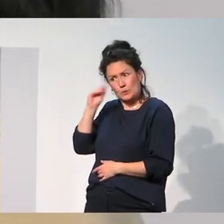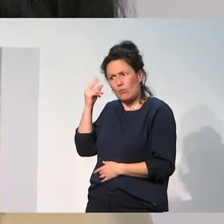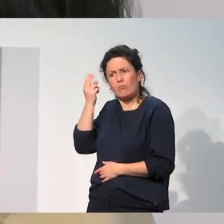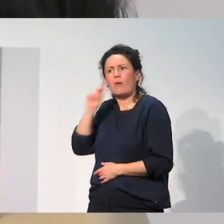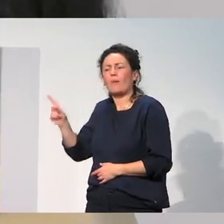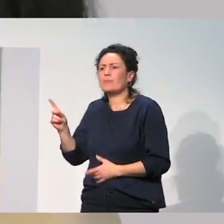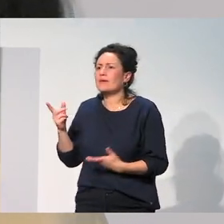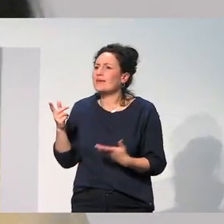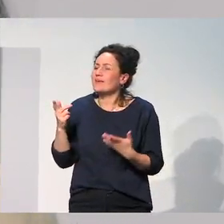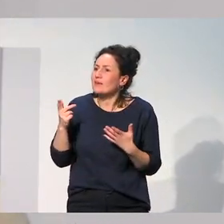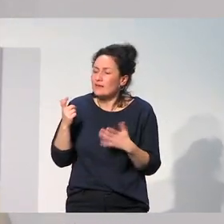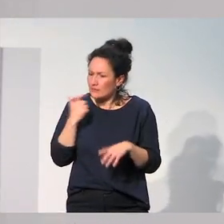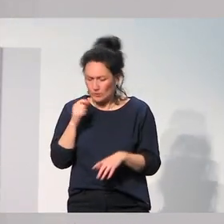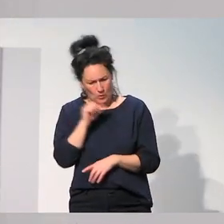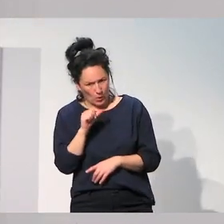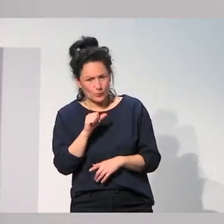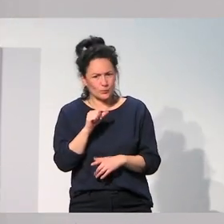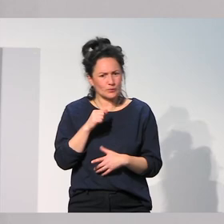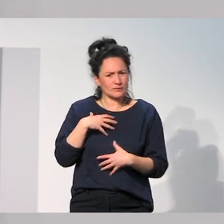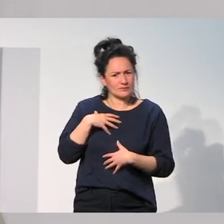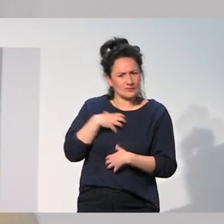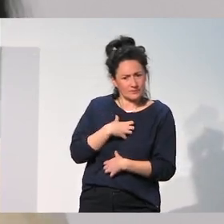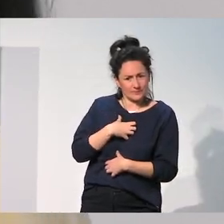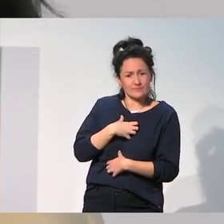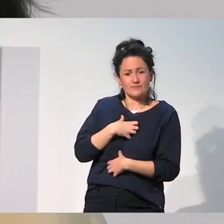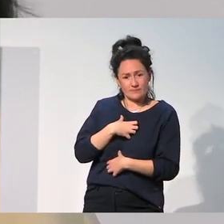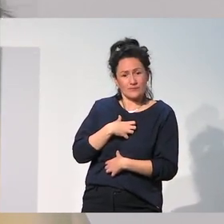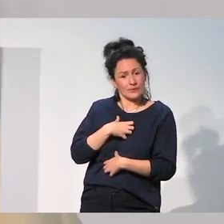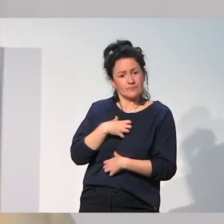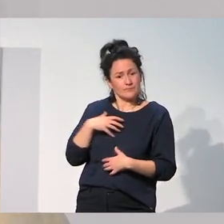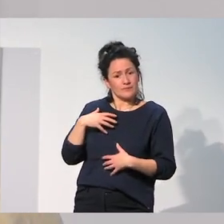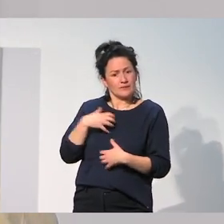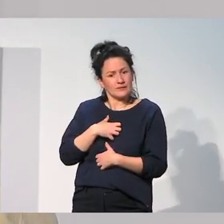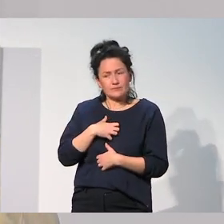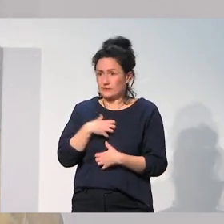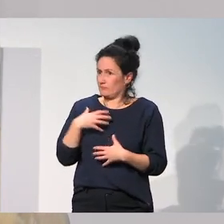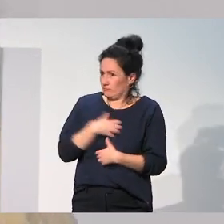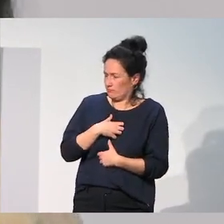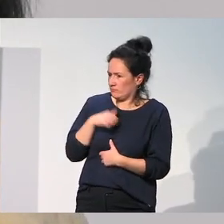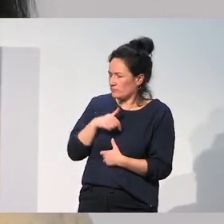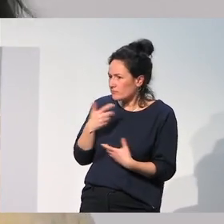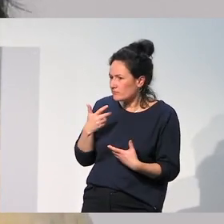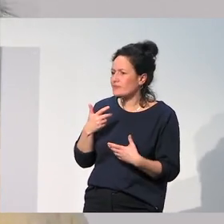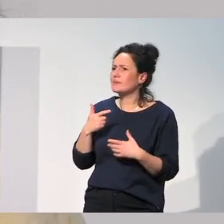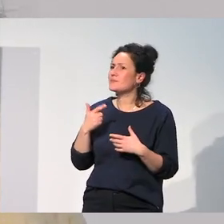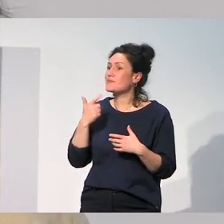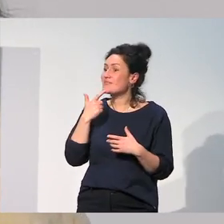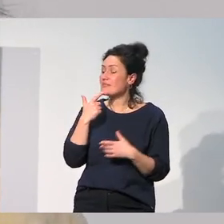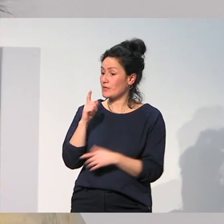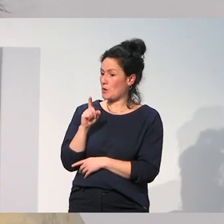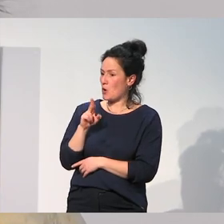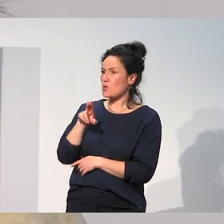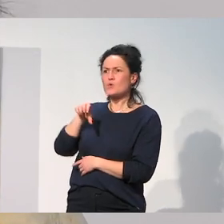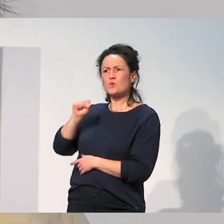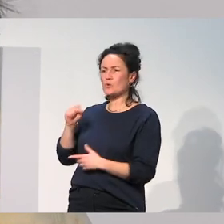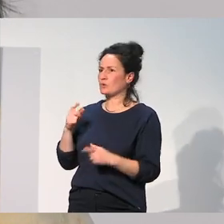finalement on rit bien aux os d'animaux comme ça qui sont ridicules. Les mains d'Auguste tremblaient. Il avait eu